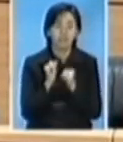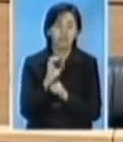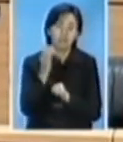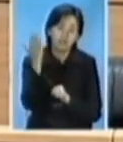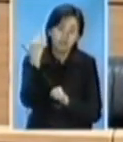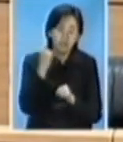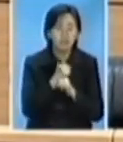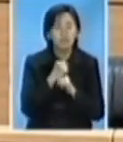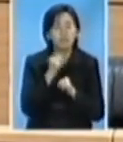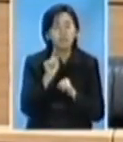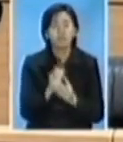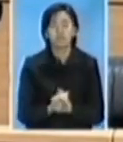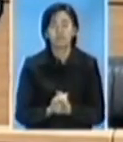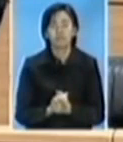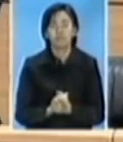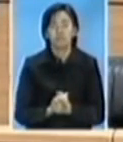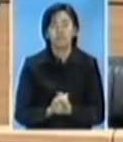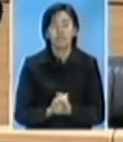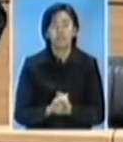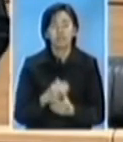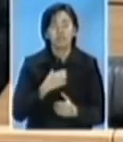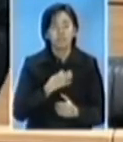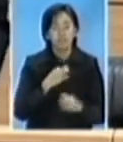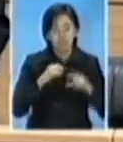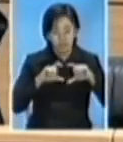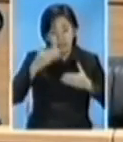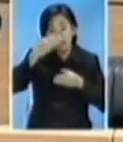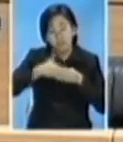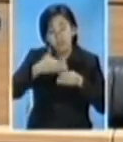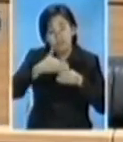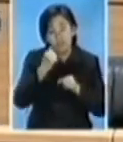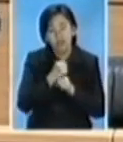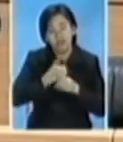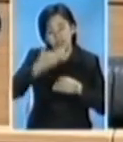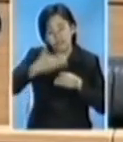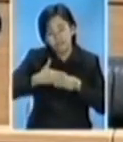างเดียวเท่านั้นครับคือทำผ้าป่า